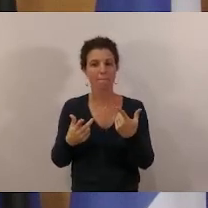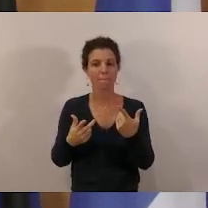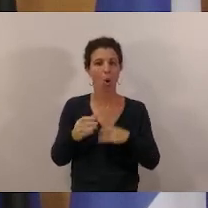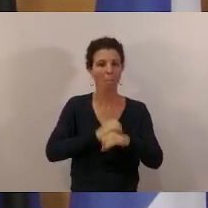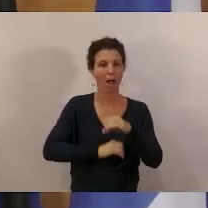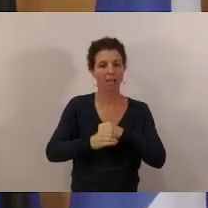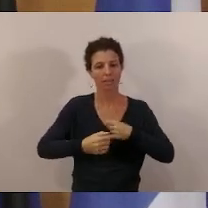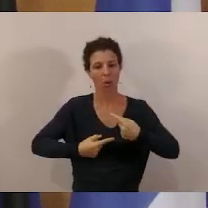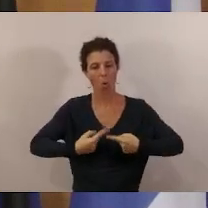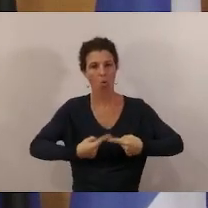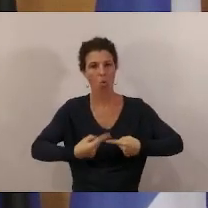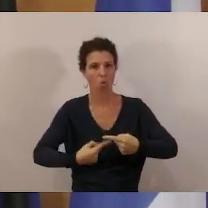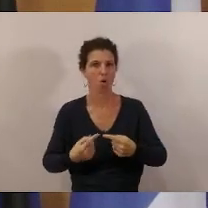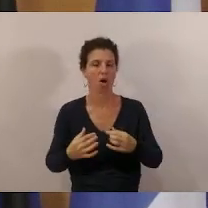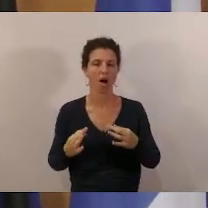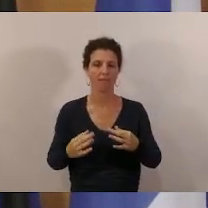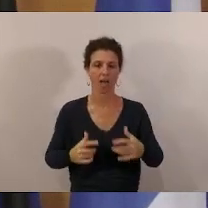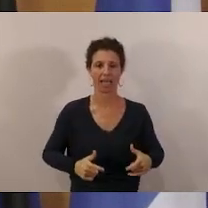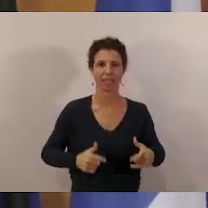pour les transferts d'immeubles